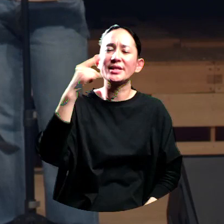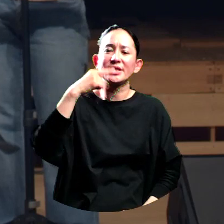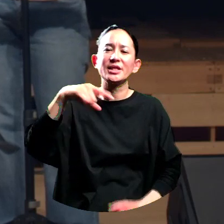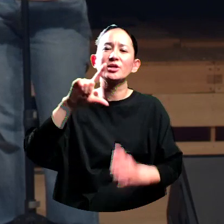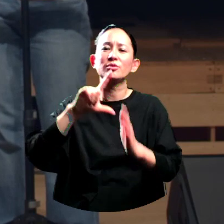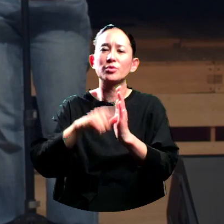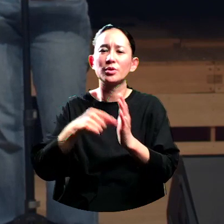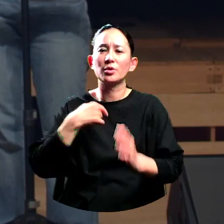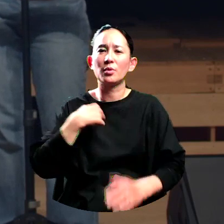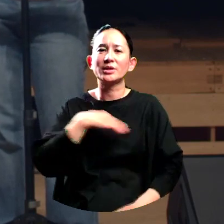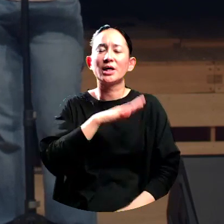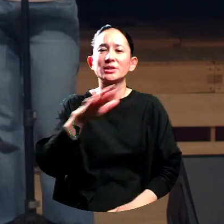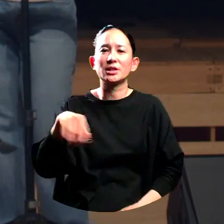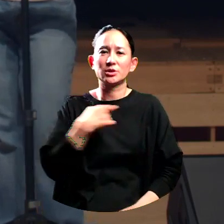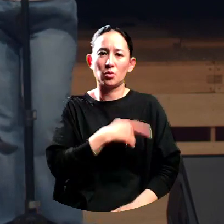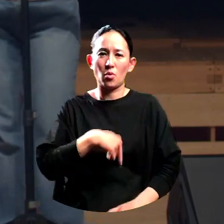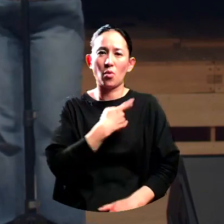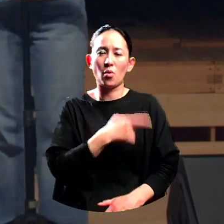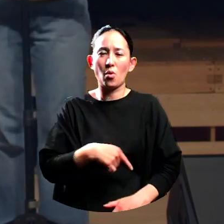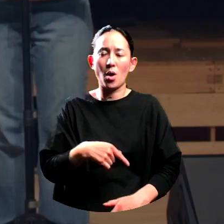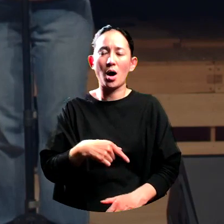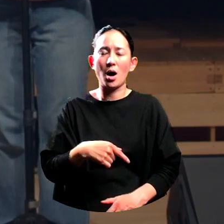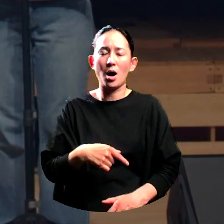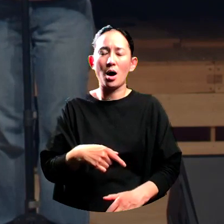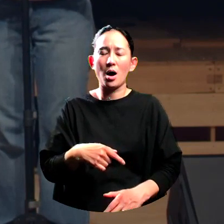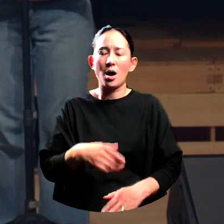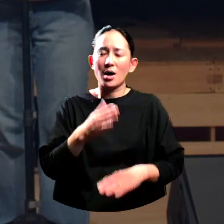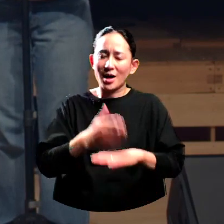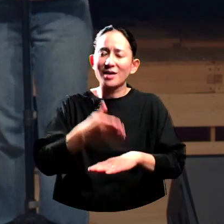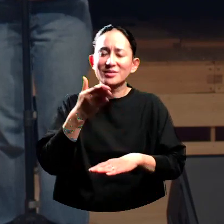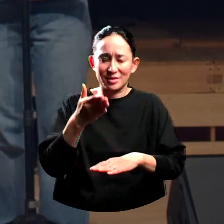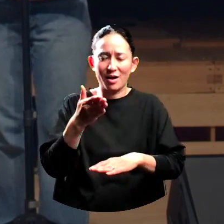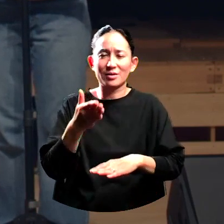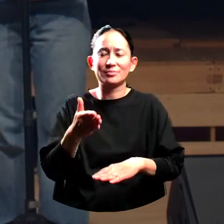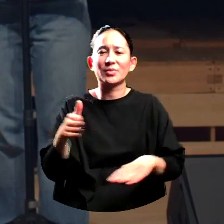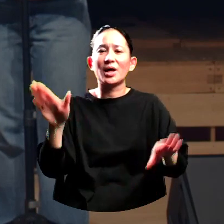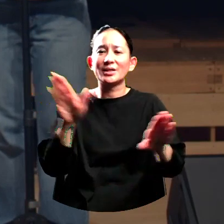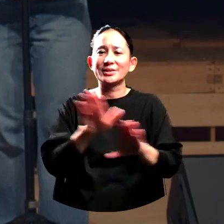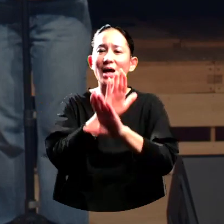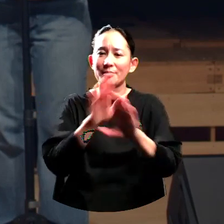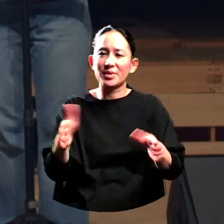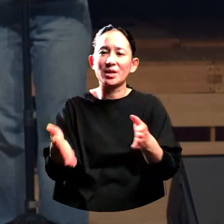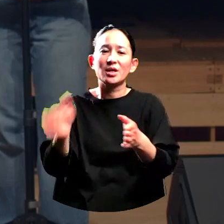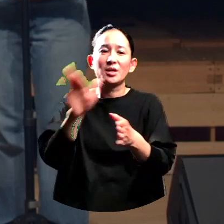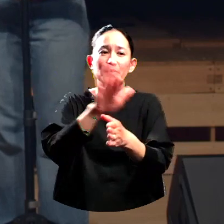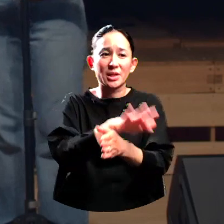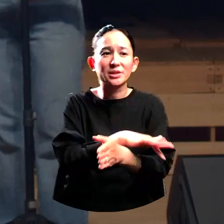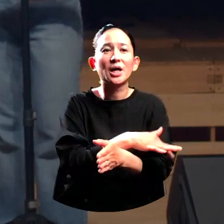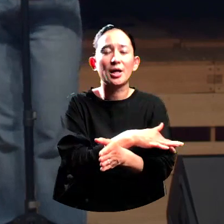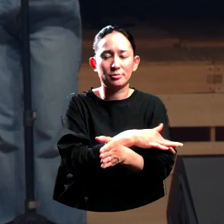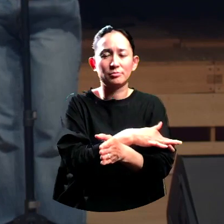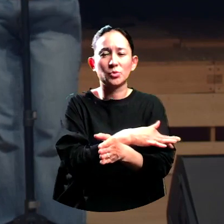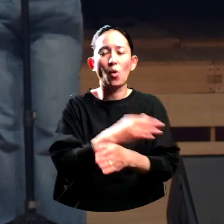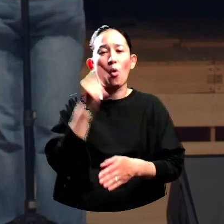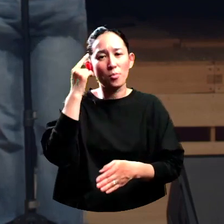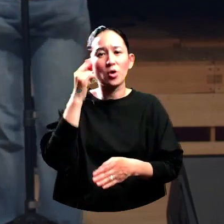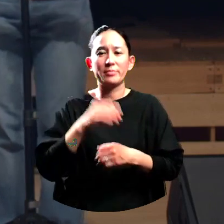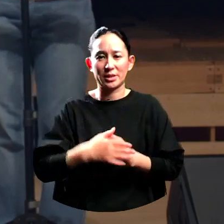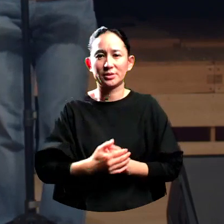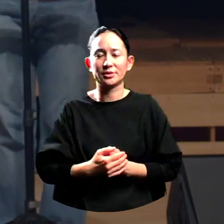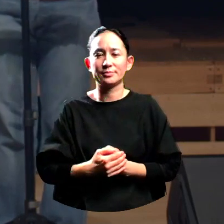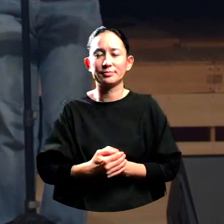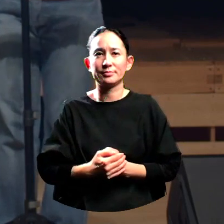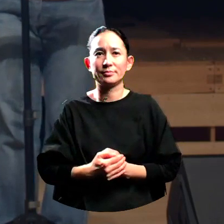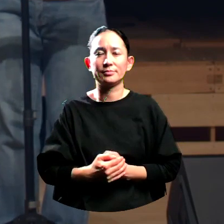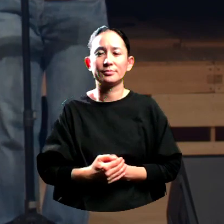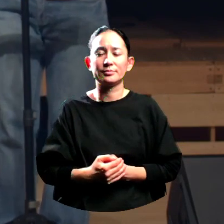賛美と感謝で満たされるはずです。 As we have gathered to celebrate Jesus's resurrection this Easter,